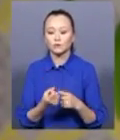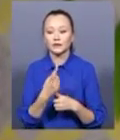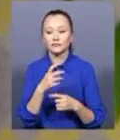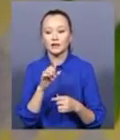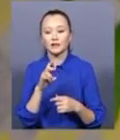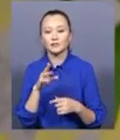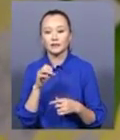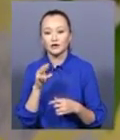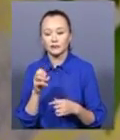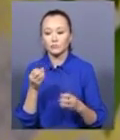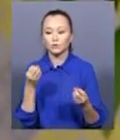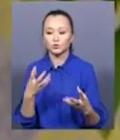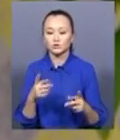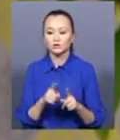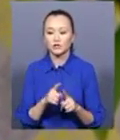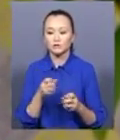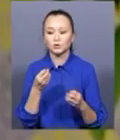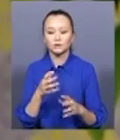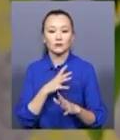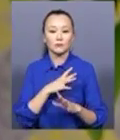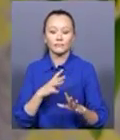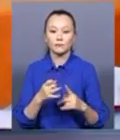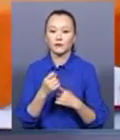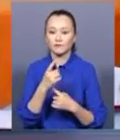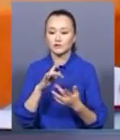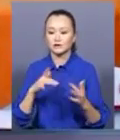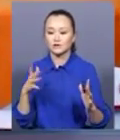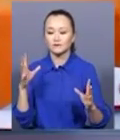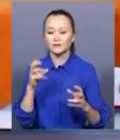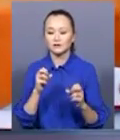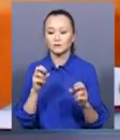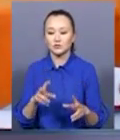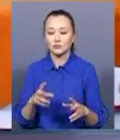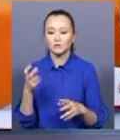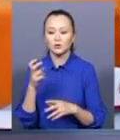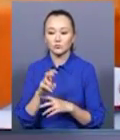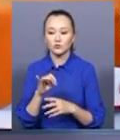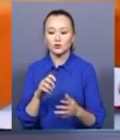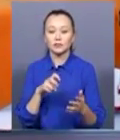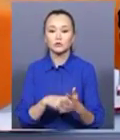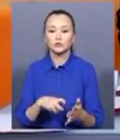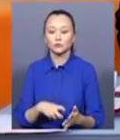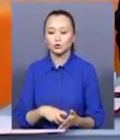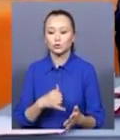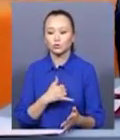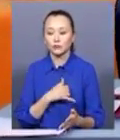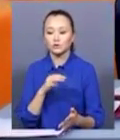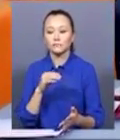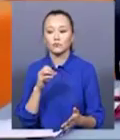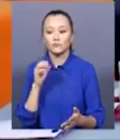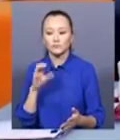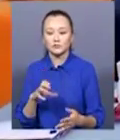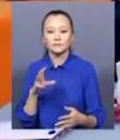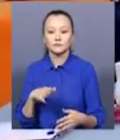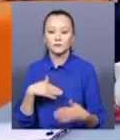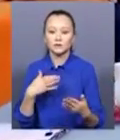анкеты просто так. Прежде чем анкета появится на сайте, все специалисты приходят и регистрируются у нас в офисе. Они